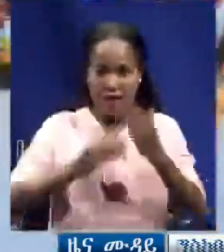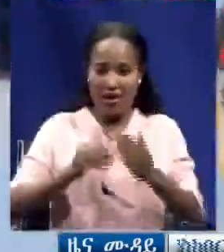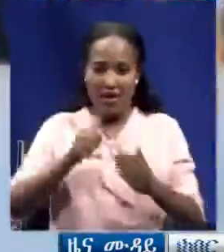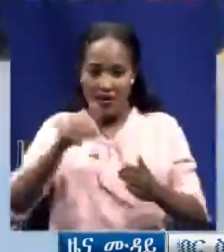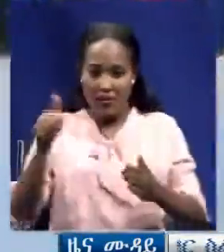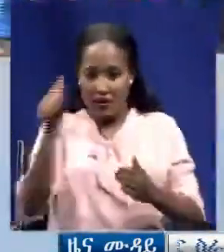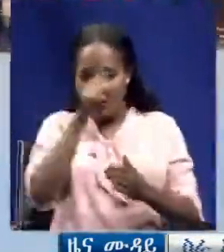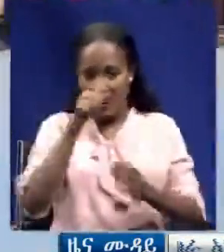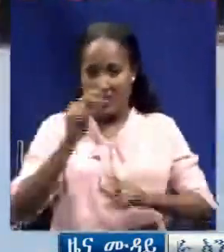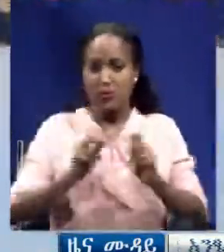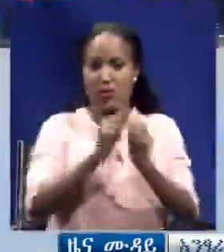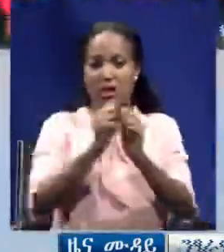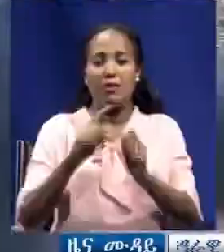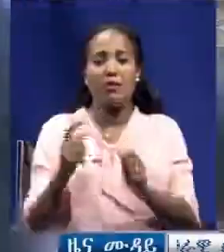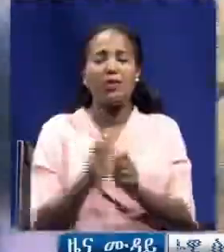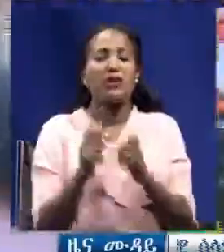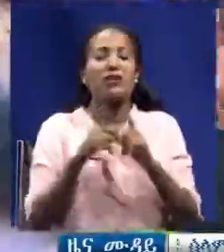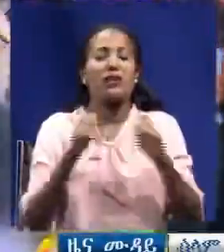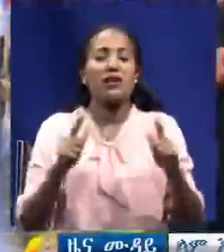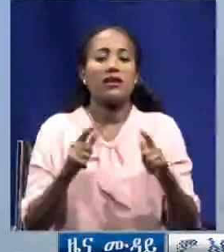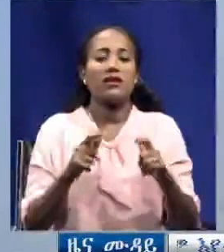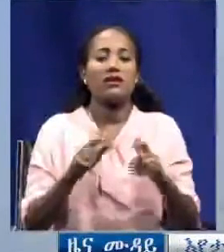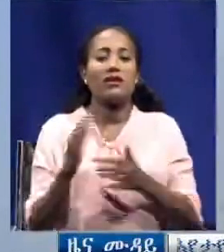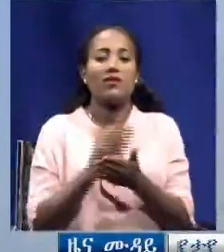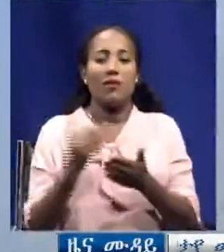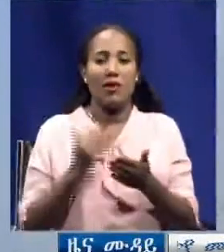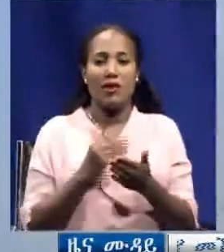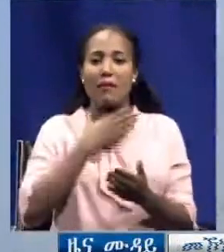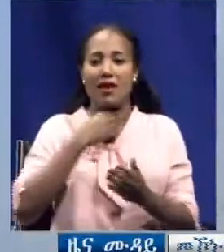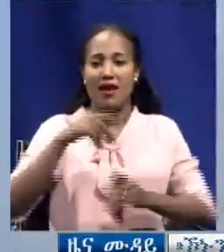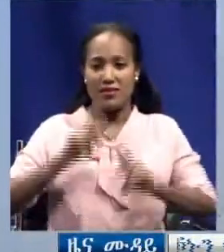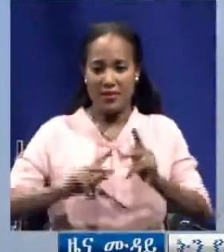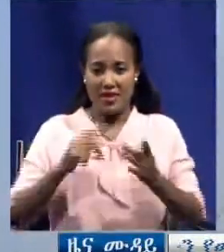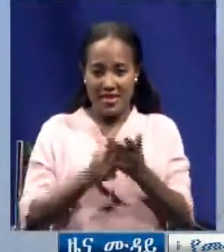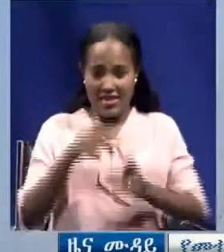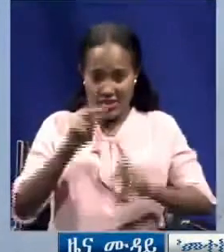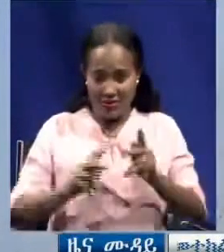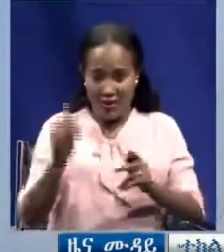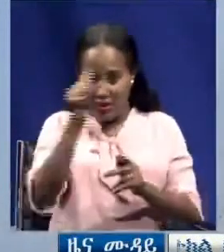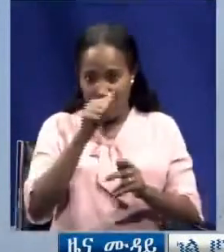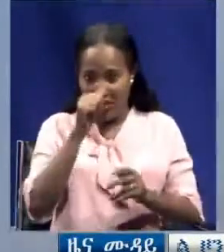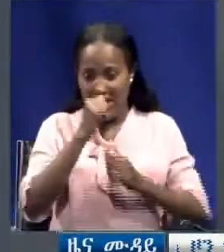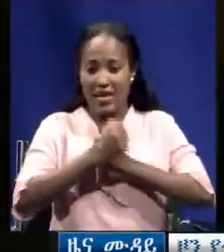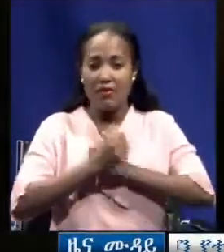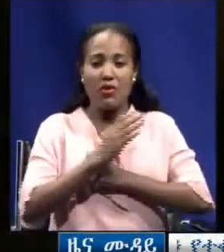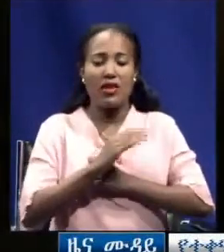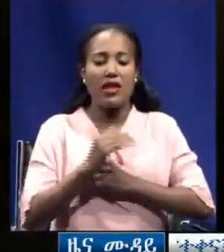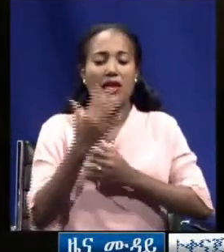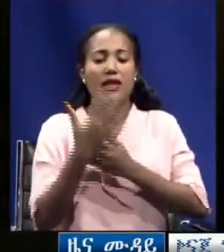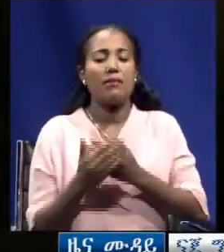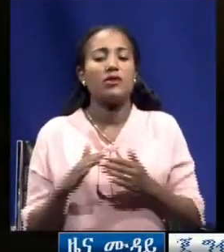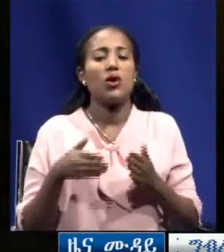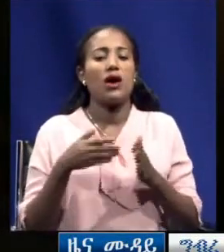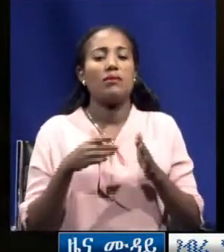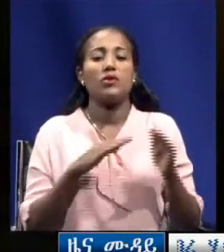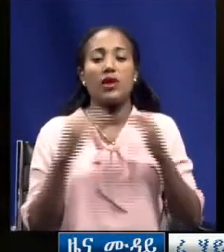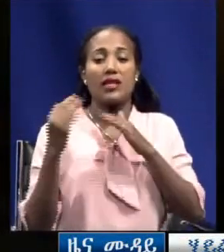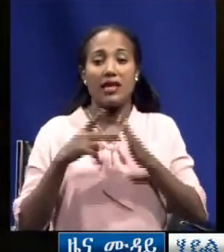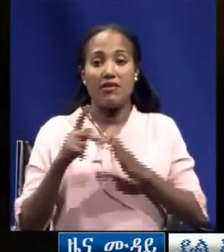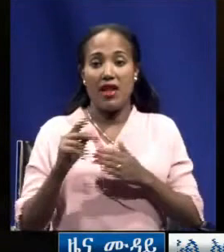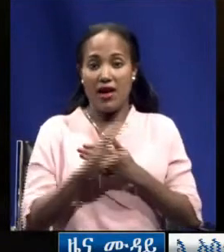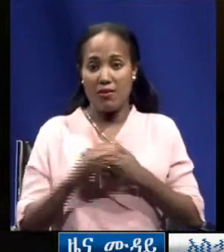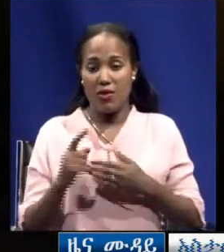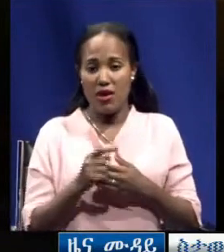ከሌሎች የኢትዮጵያ ህዝቦች ጋር በመሆን ትልቅ አበርክቶም አለው የአማራ ህዝብ። ይህ ህዝብ ኢትዮጵያን የሚወድና የደም መስዋዕትነት የከፈለላት ሀገር